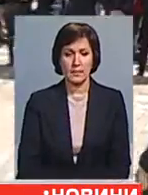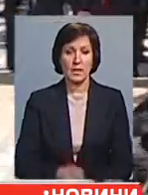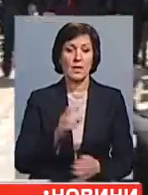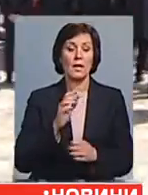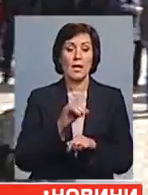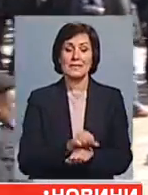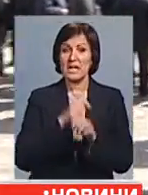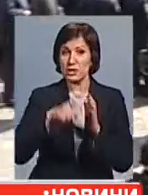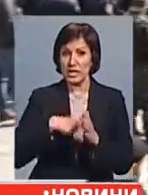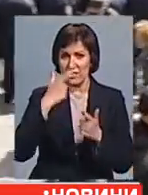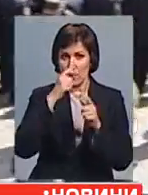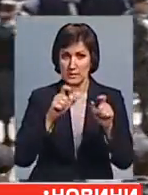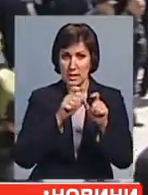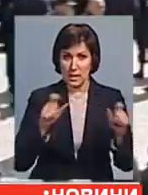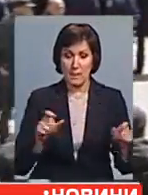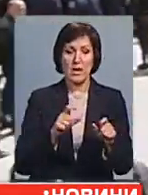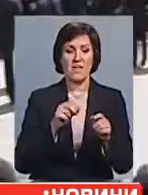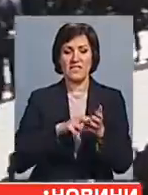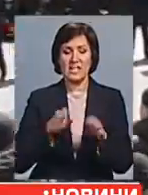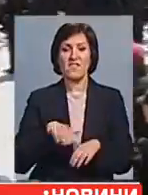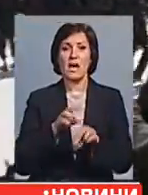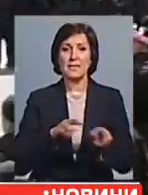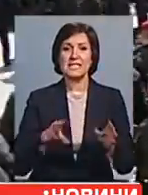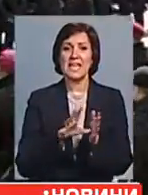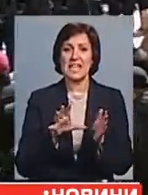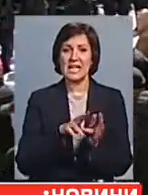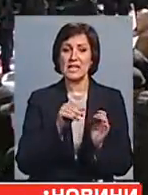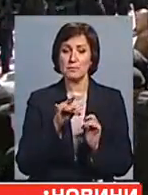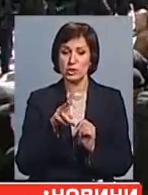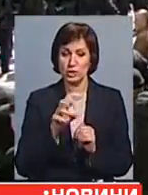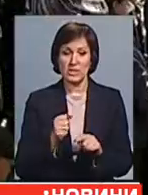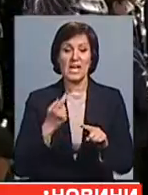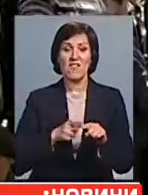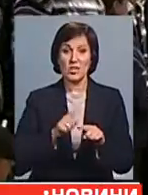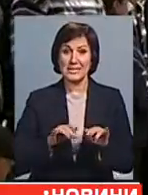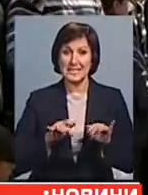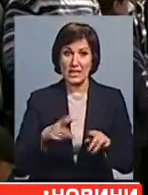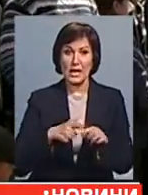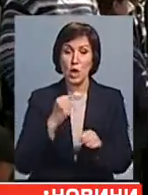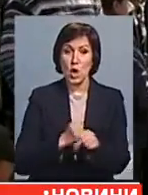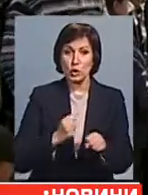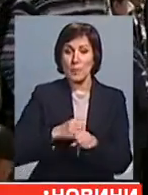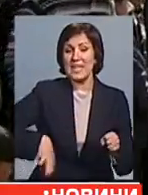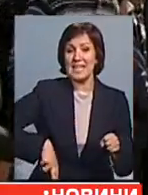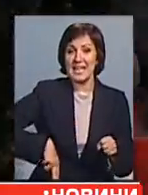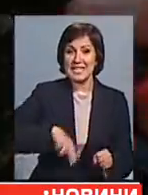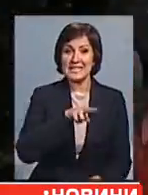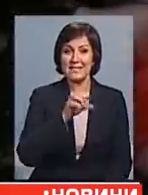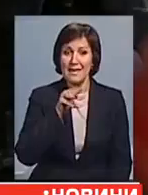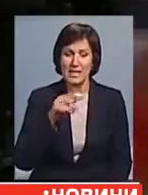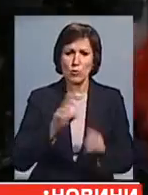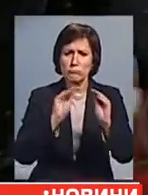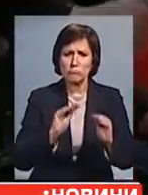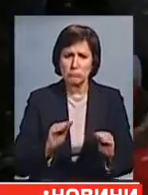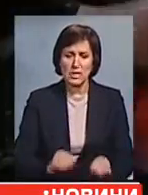Страйки шахтарів, інформаційна кампанія у ЗМІ та відставка міністра енергетики Демчишина – усе це заходи, які розробила дирекція ДТЕКу. Вони розписані у